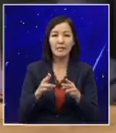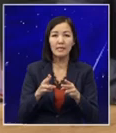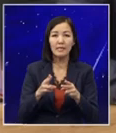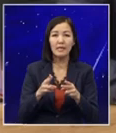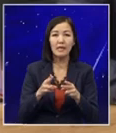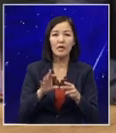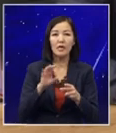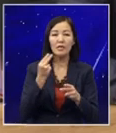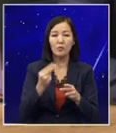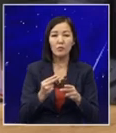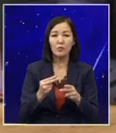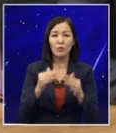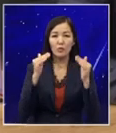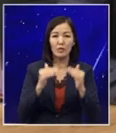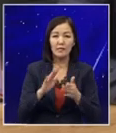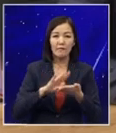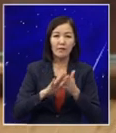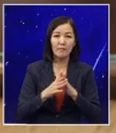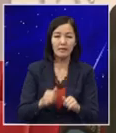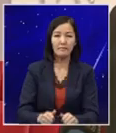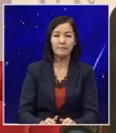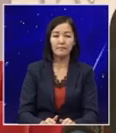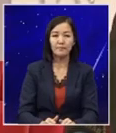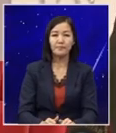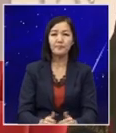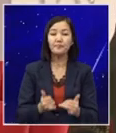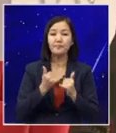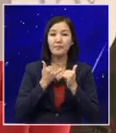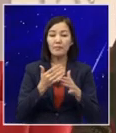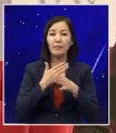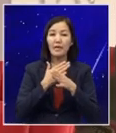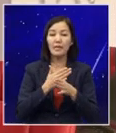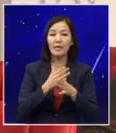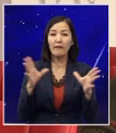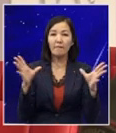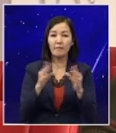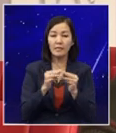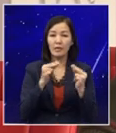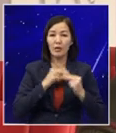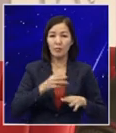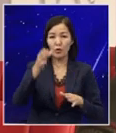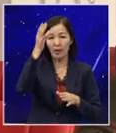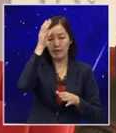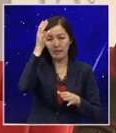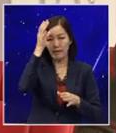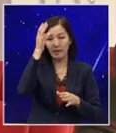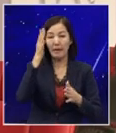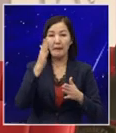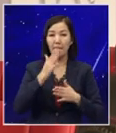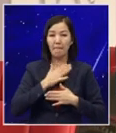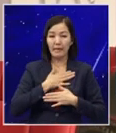из социально уязвимых слоев населения. Благодаря сотрудничеству управлением образования мы